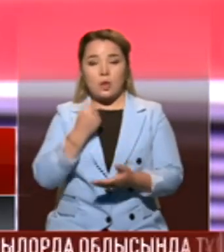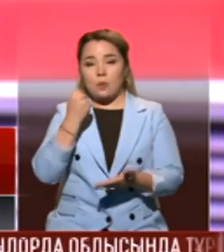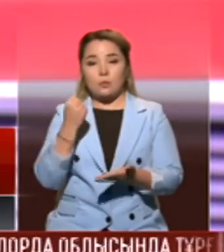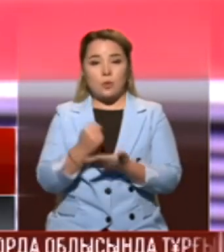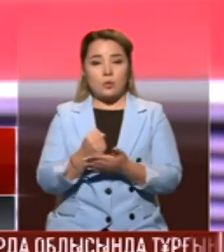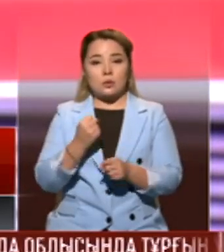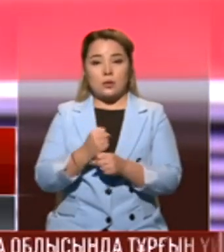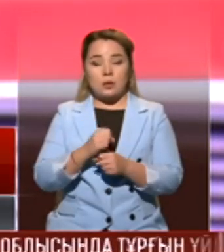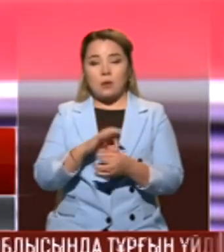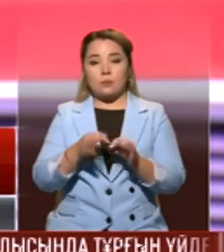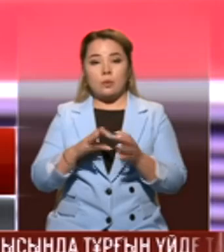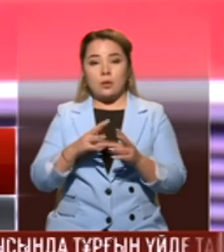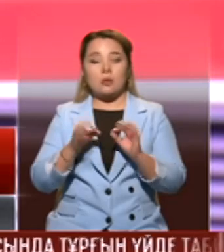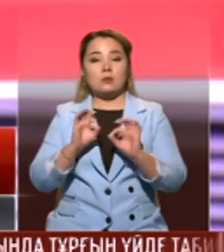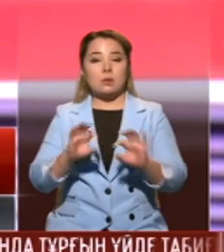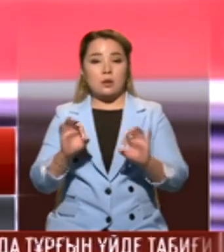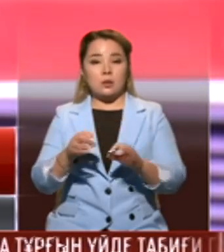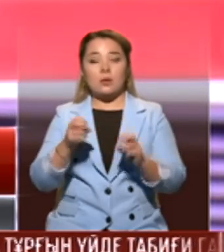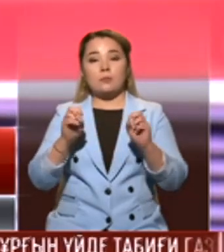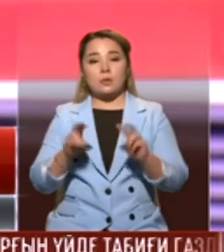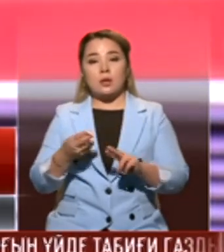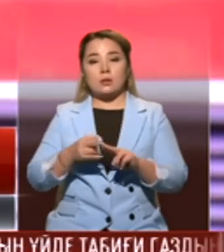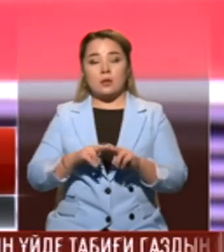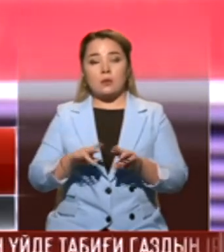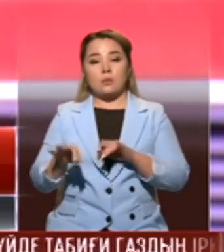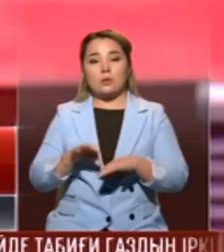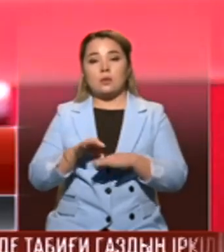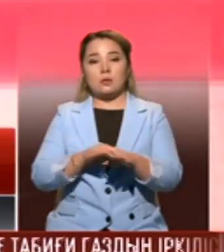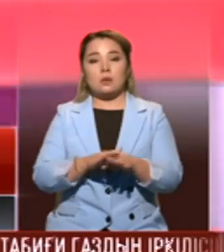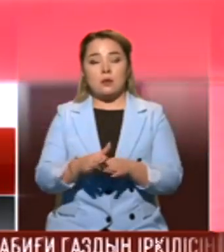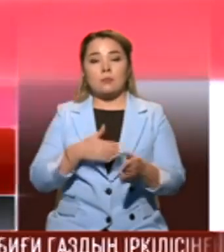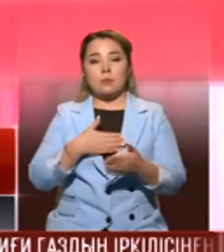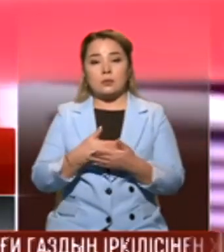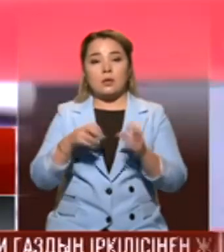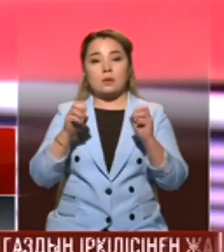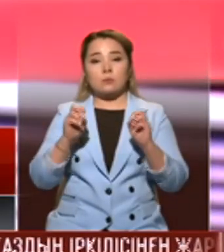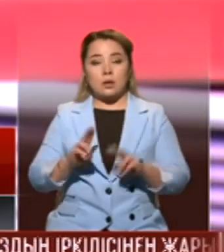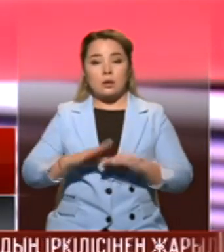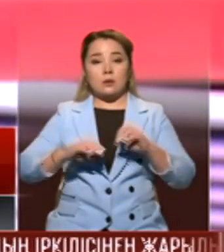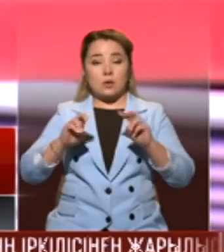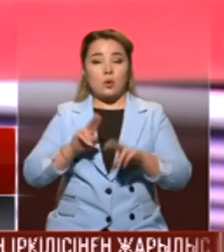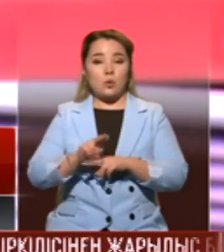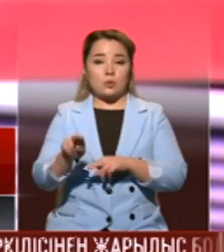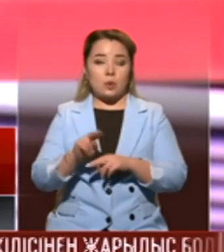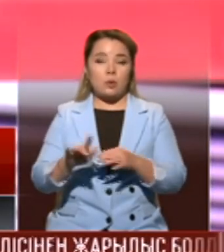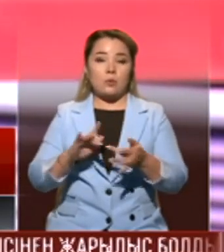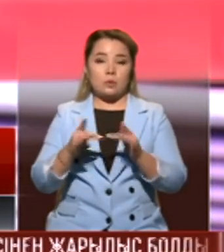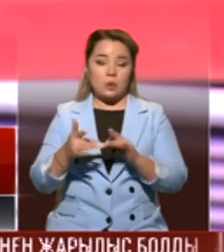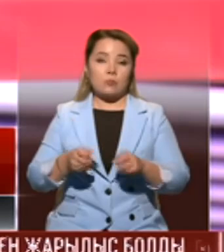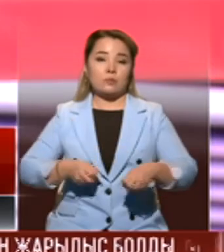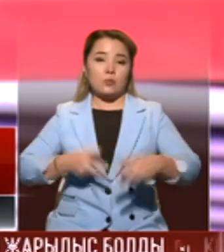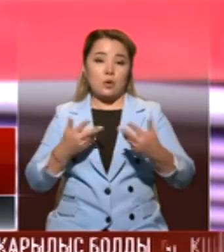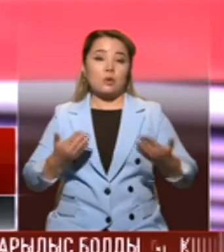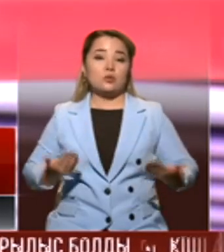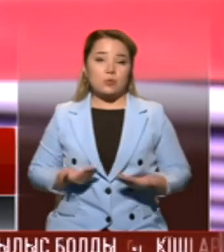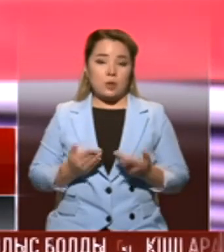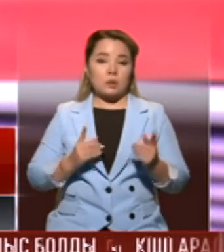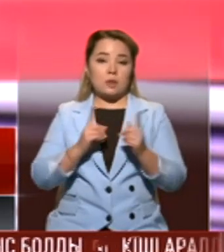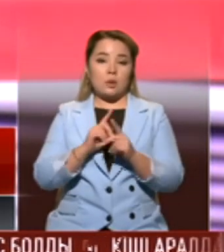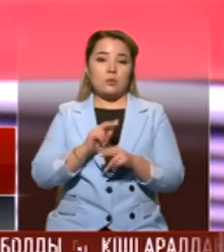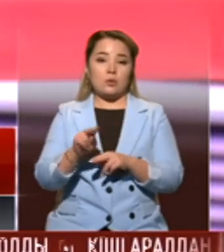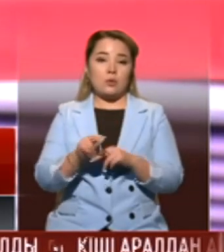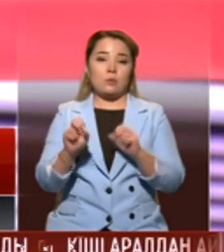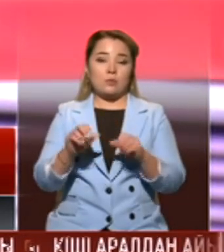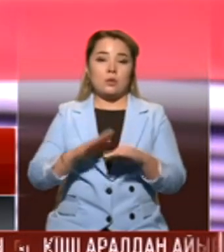басылу керек, осының барлығын түсіндіреді. Сондықтан арнайы бұл сала бойынша машықтанған мамандар бар, олар оқытады онлайн және офлайн режимде. Сондықтан кез